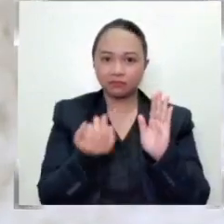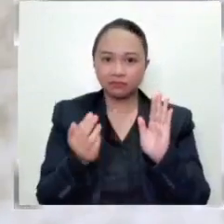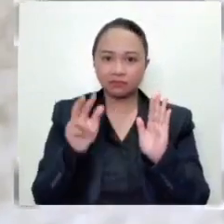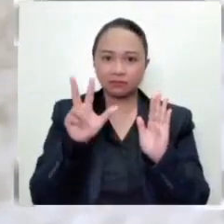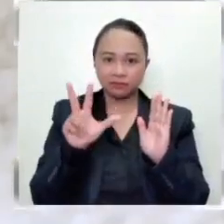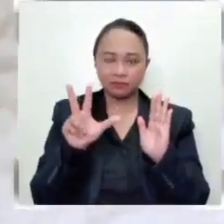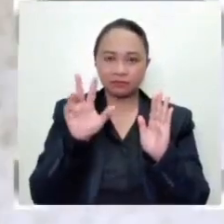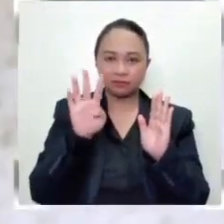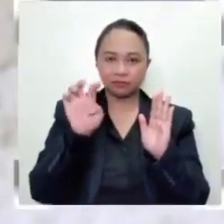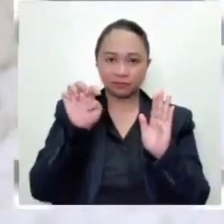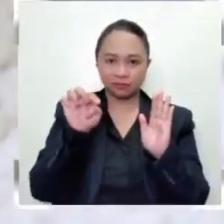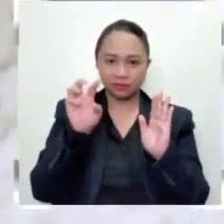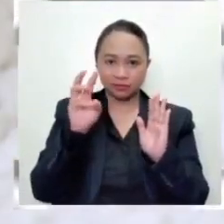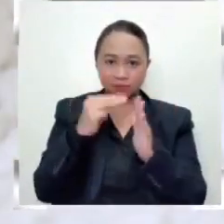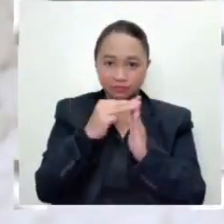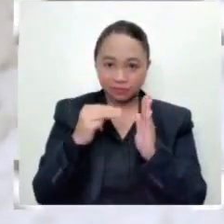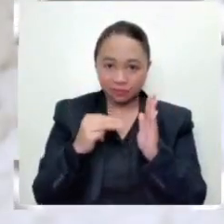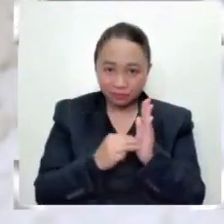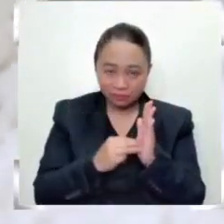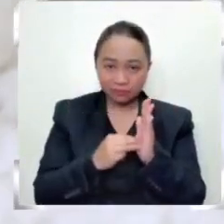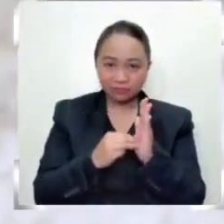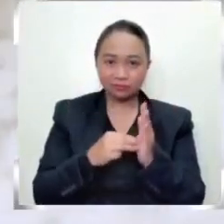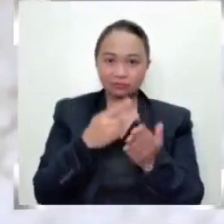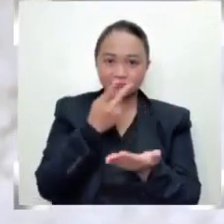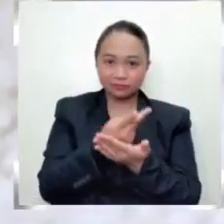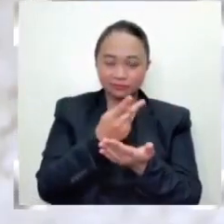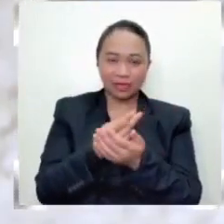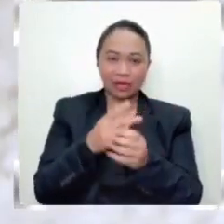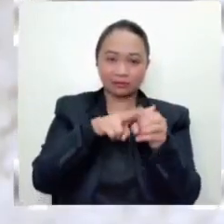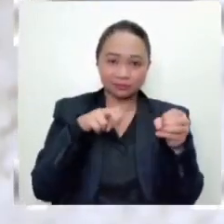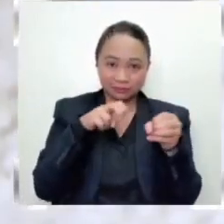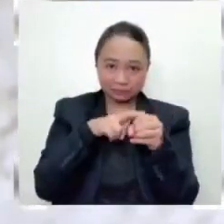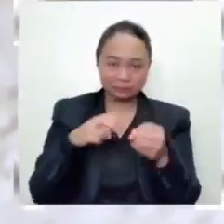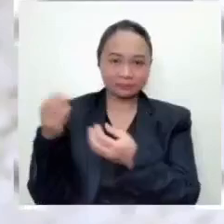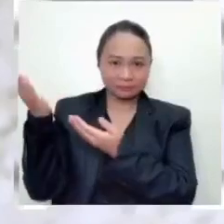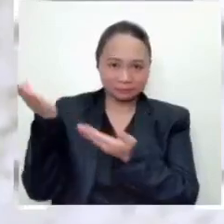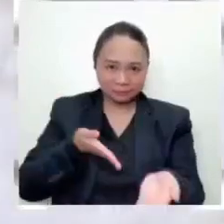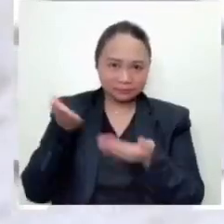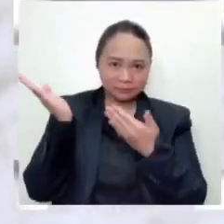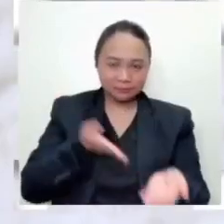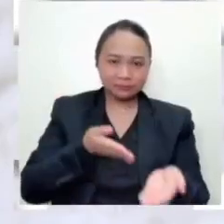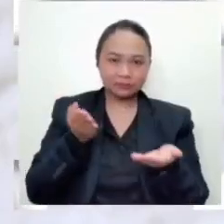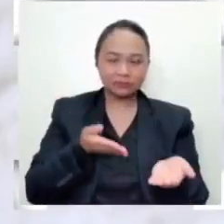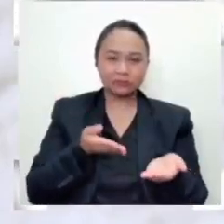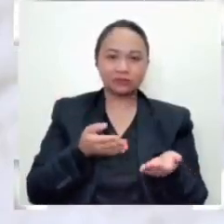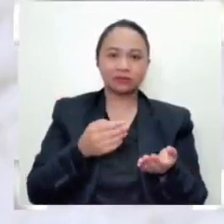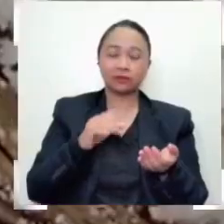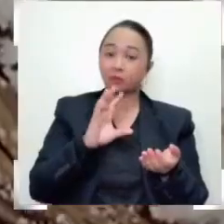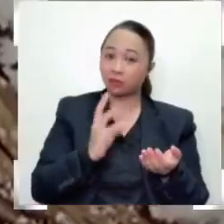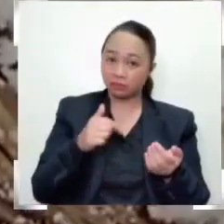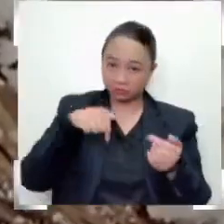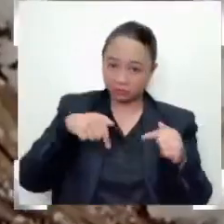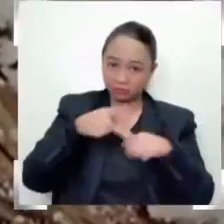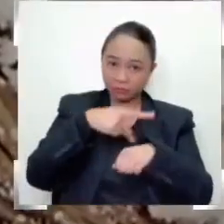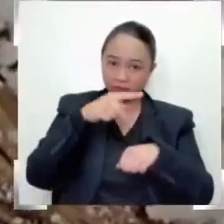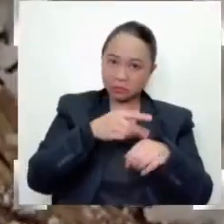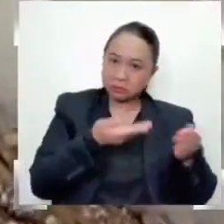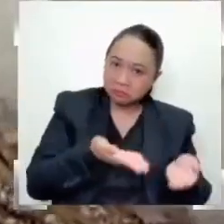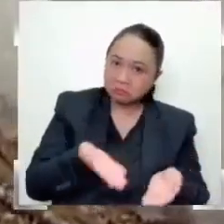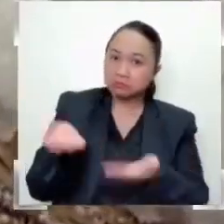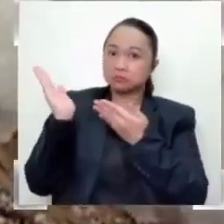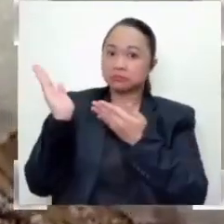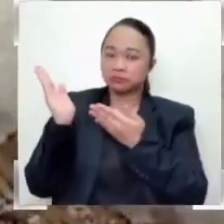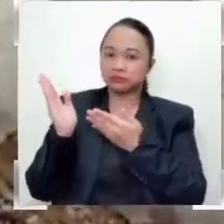$34.6 million ang halaga ng inangkat nating asin. Ang in-export nating asin mahigit $200,000 lamang. Ayon sa